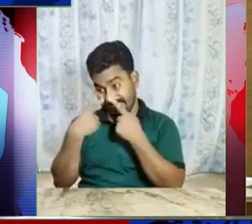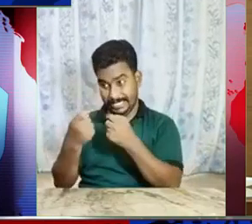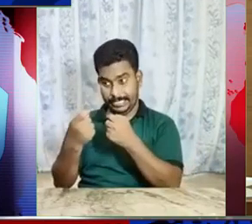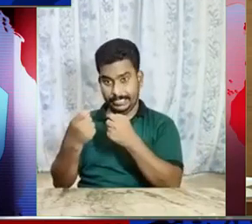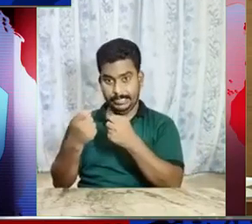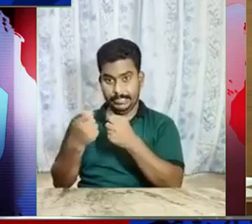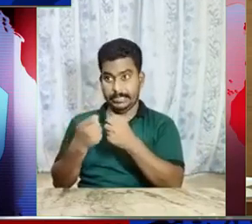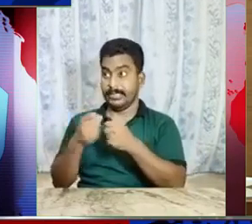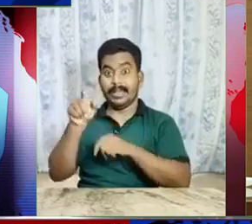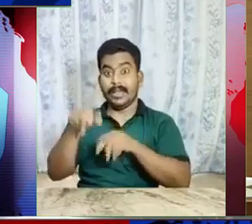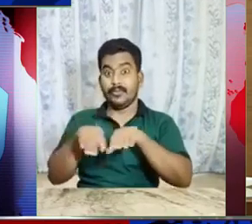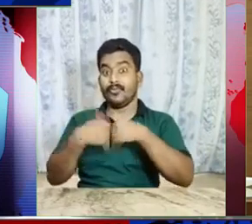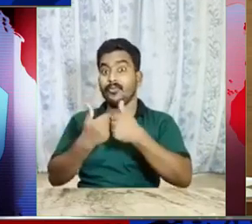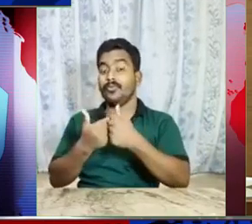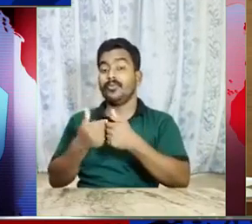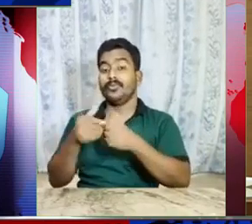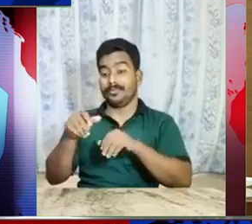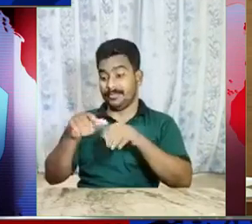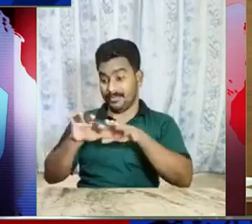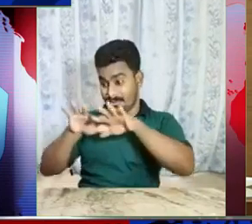പ്രത്യേക വിമാനങ്ങളിൽ